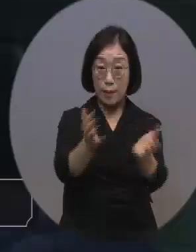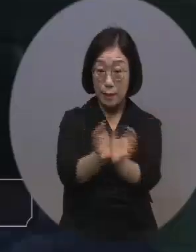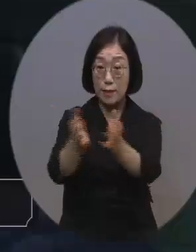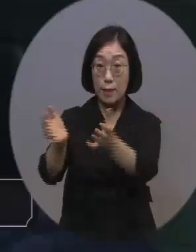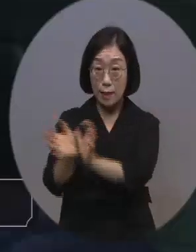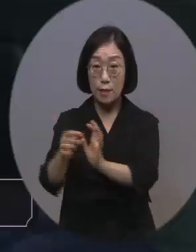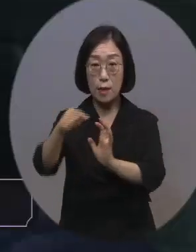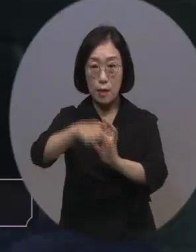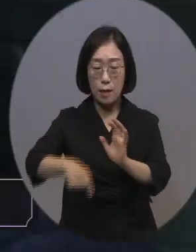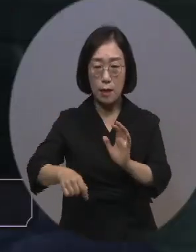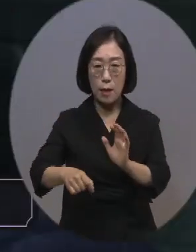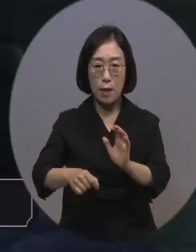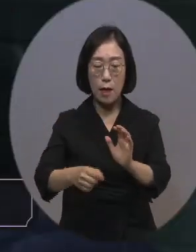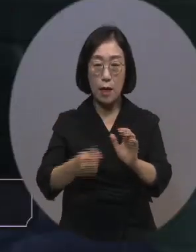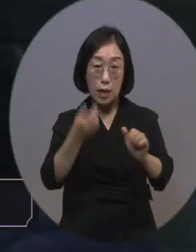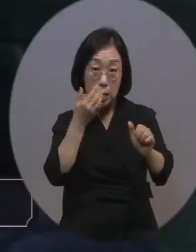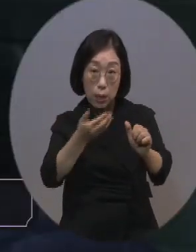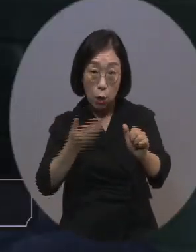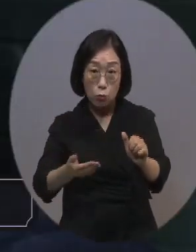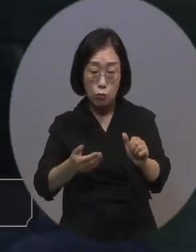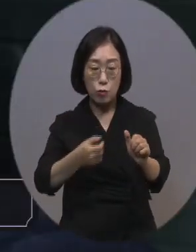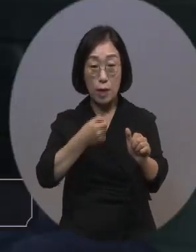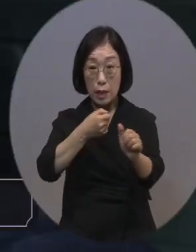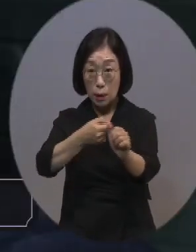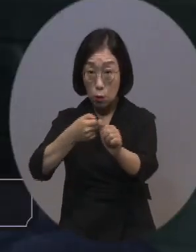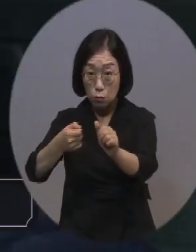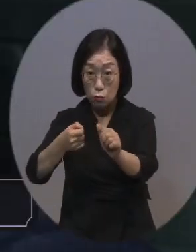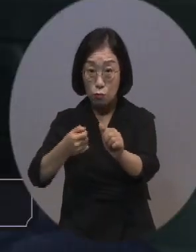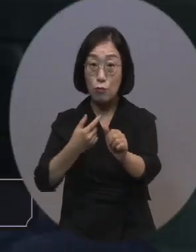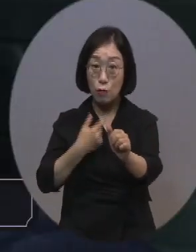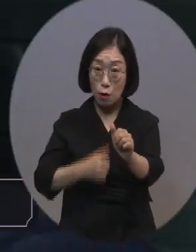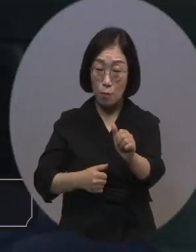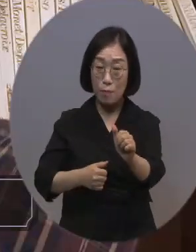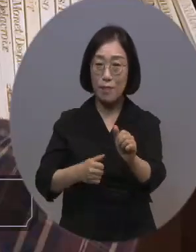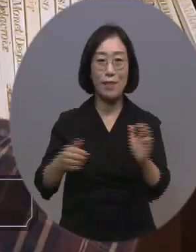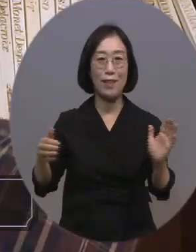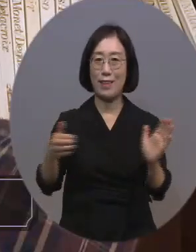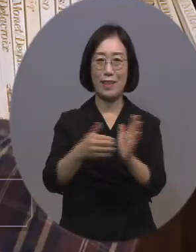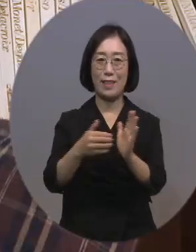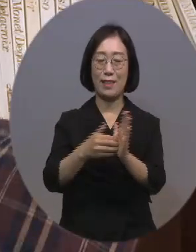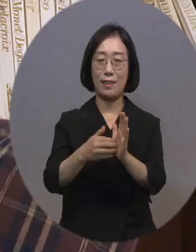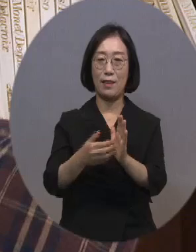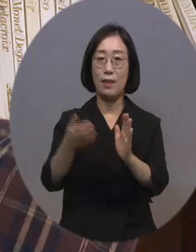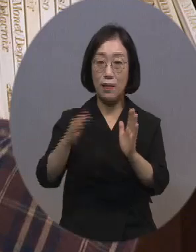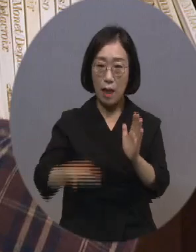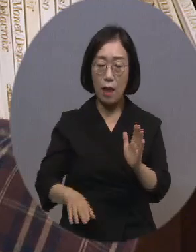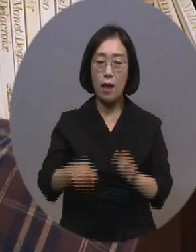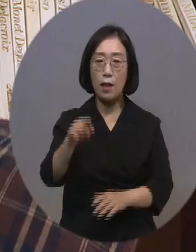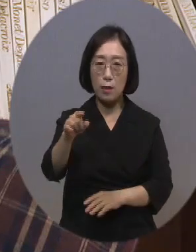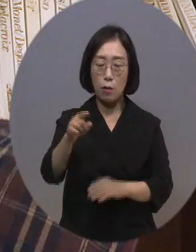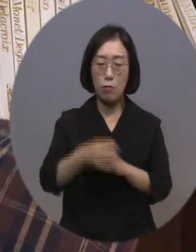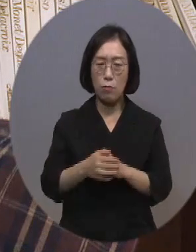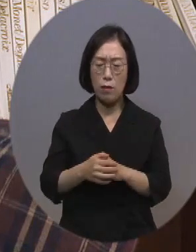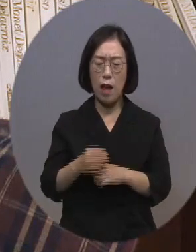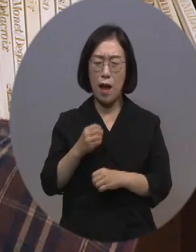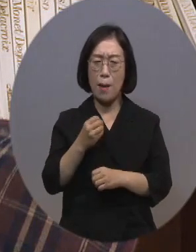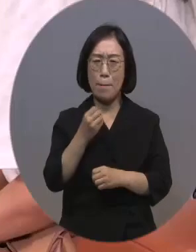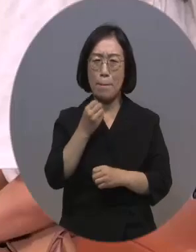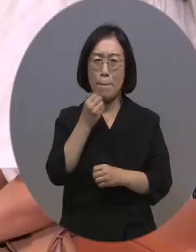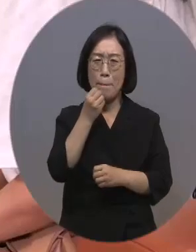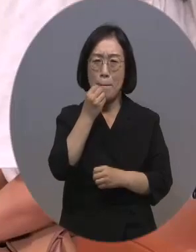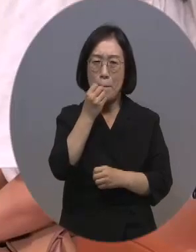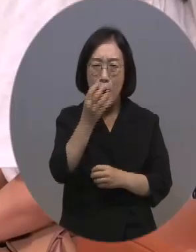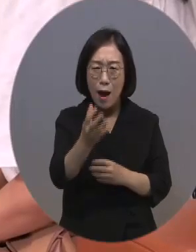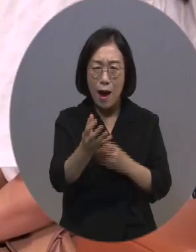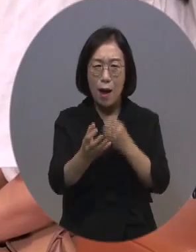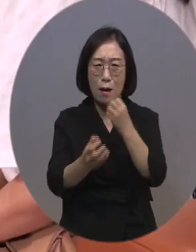단체들은 인터뷰하고 많이 경험해 보셨으니까 끝나잖아요. 근데 사실 그런 얘기를 꺼낸다는 거는